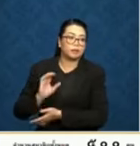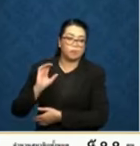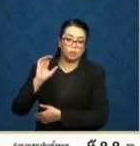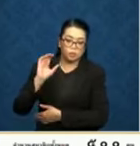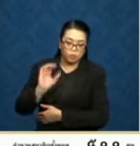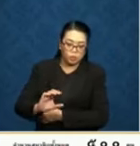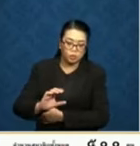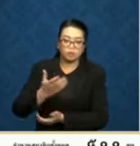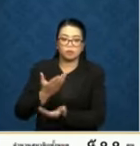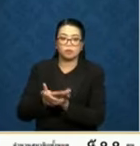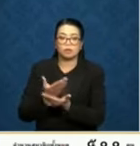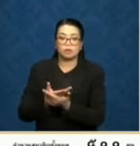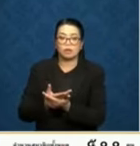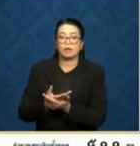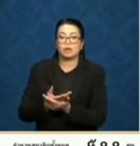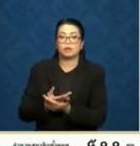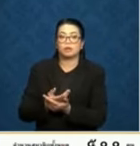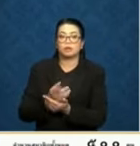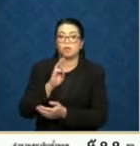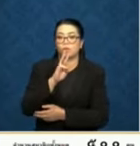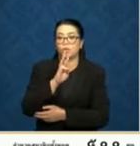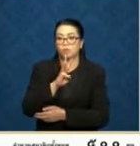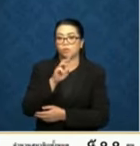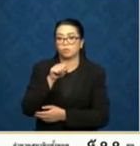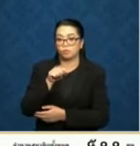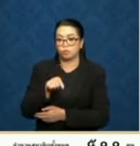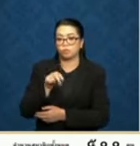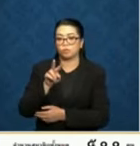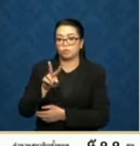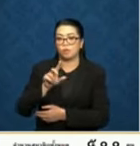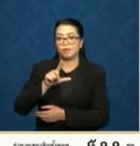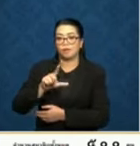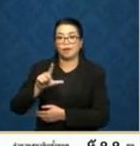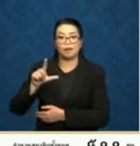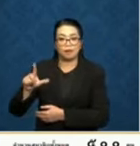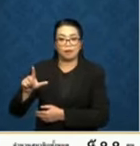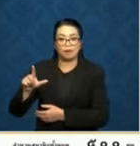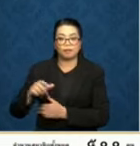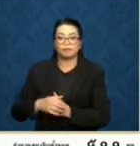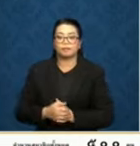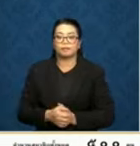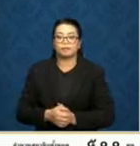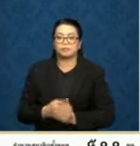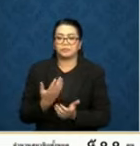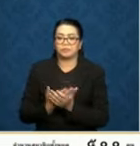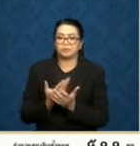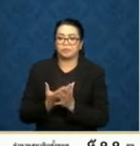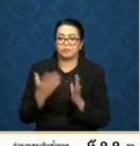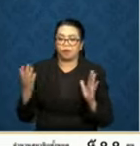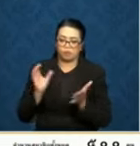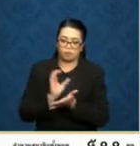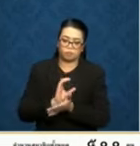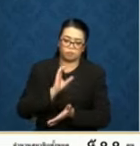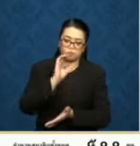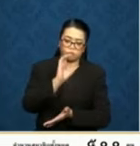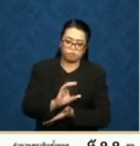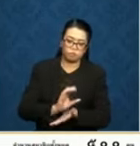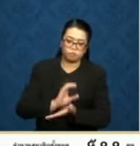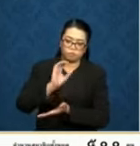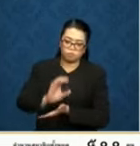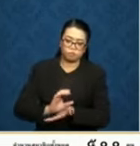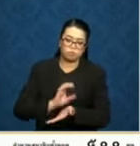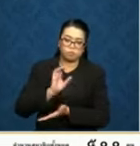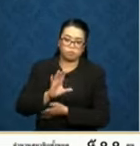กษาใช้เงินงบประมาณแผนดนไปถึง 6.2 ล้านล้านบาทเงินมากมายมหาศาลครั